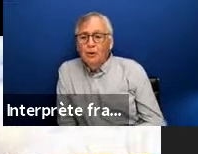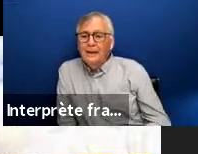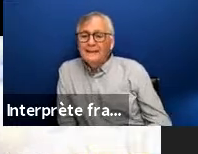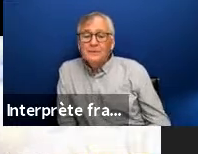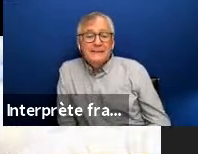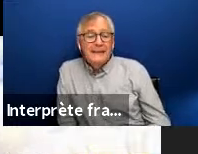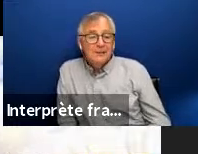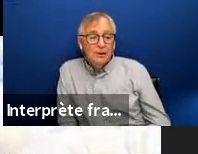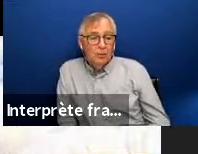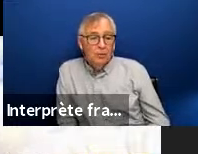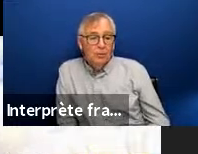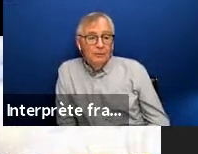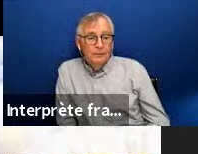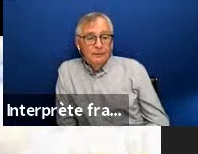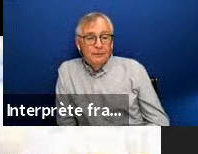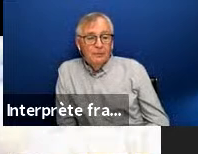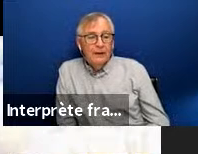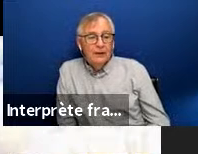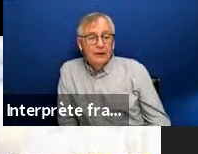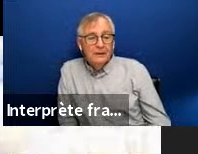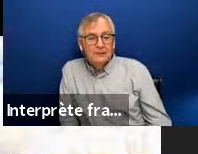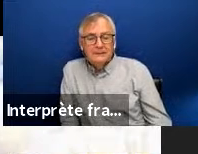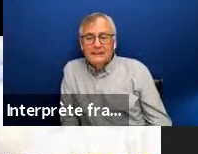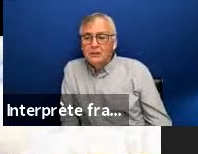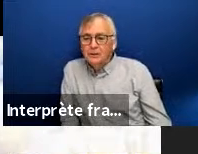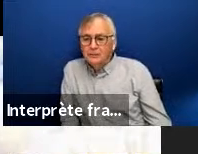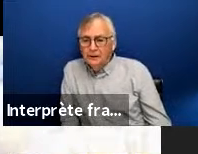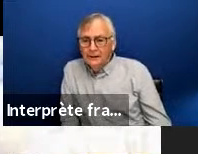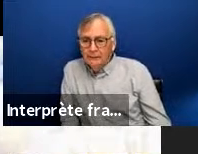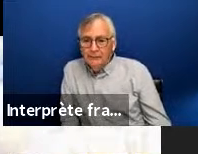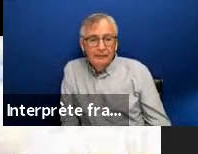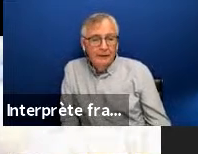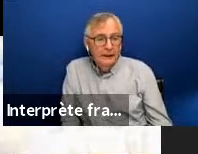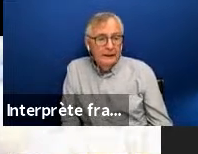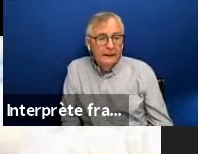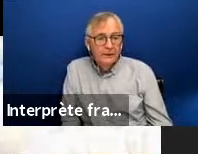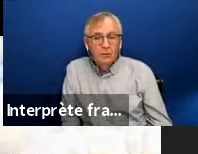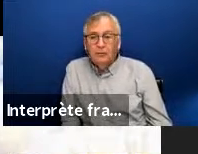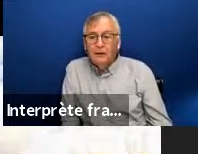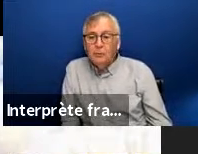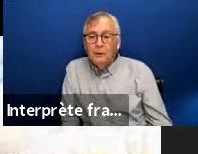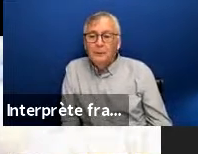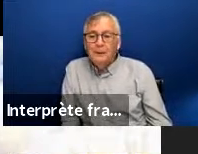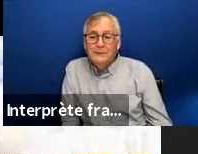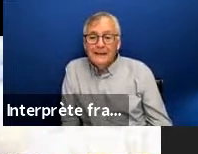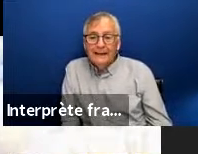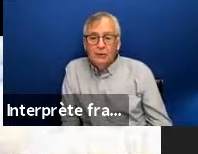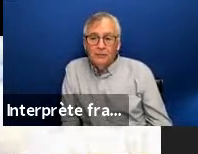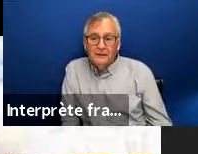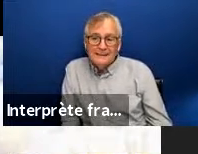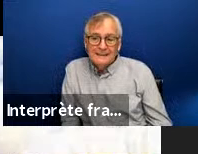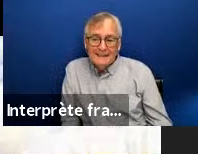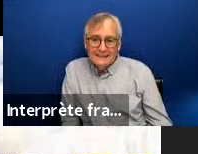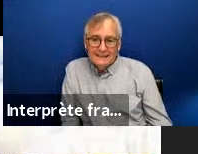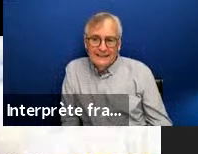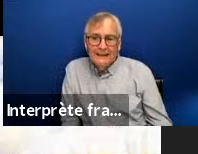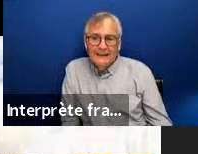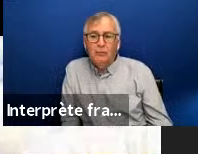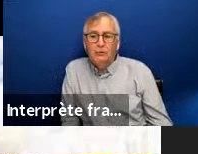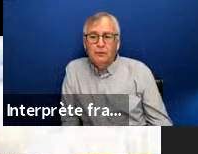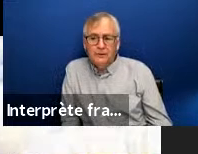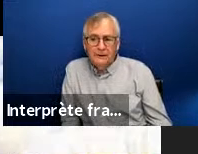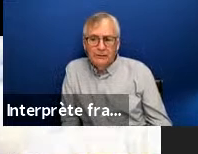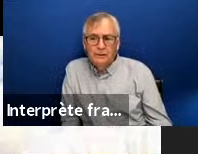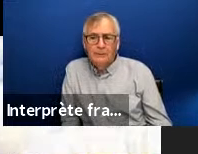il y a une association, Ontario Association of the Deaf, qui a été ouverte depuis 1886, qui